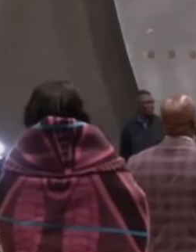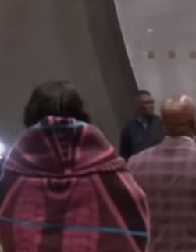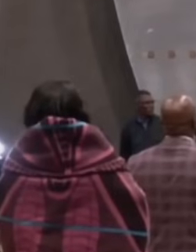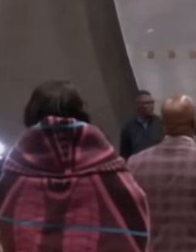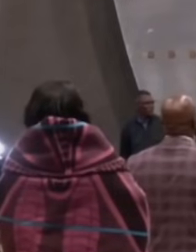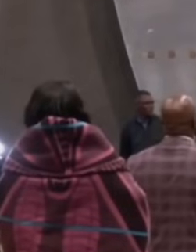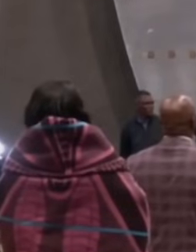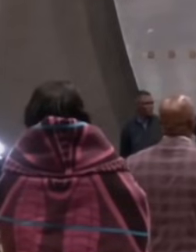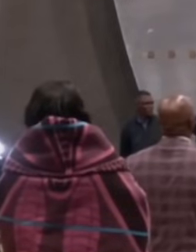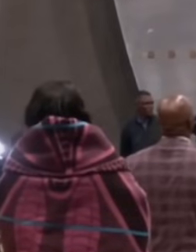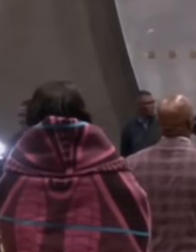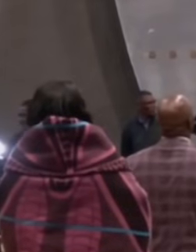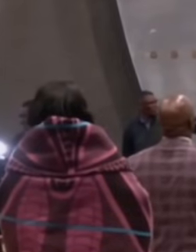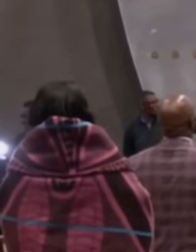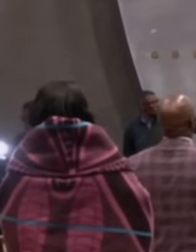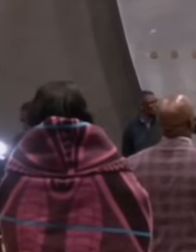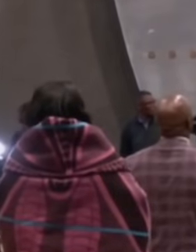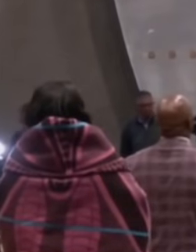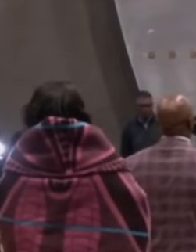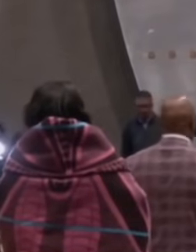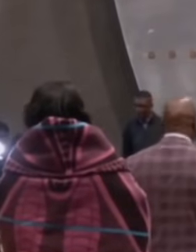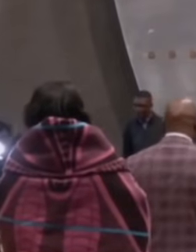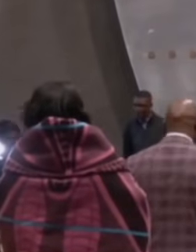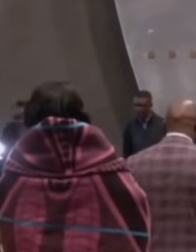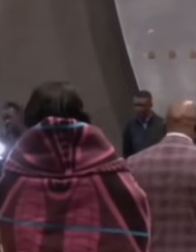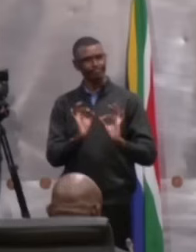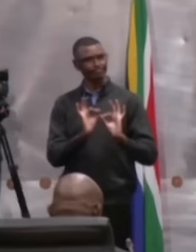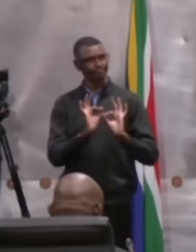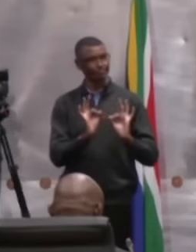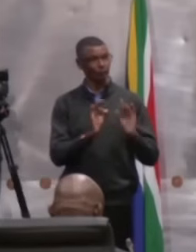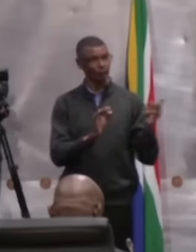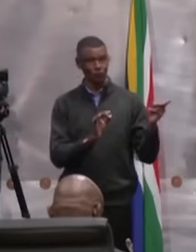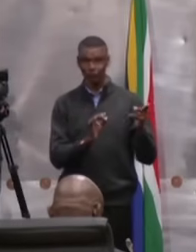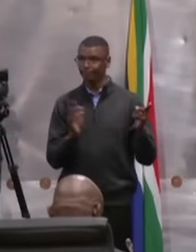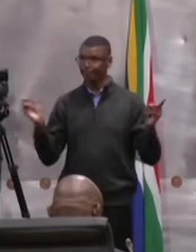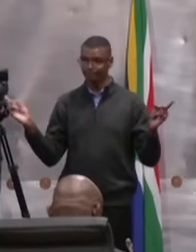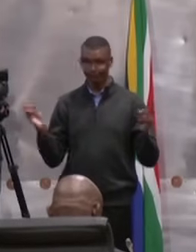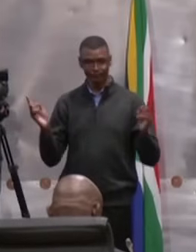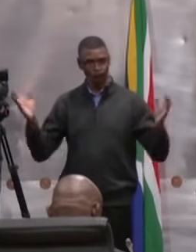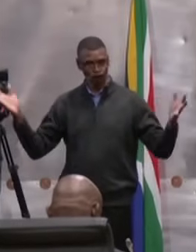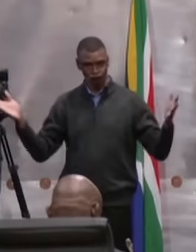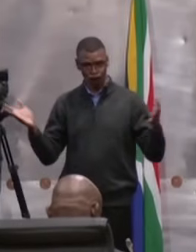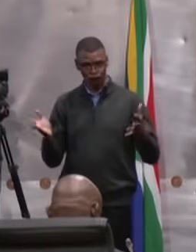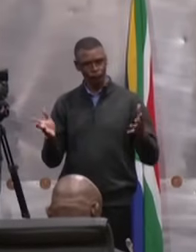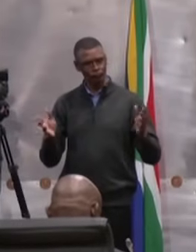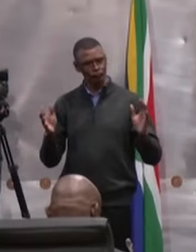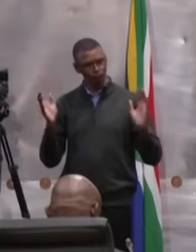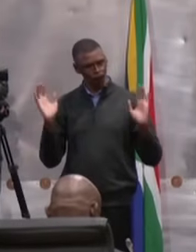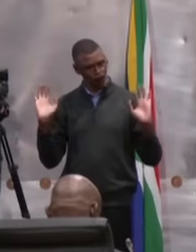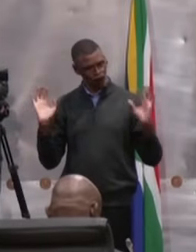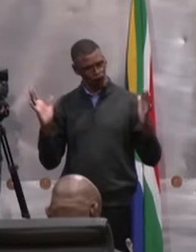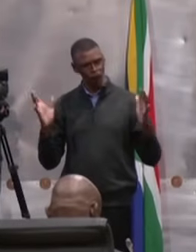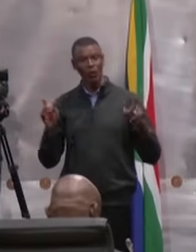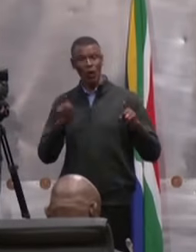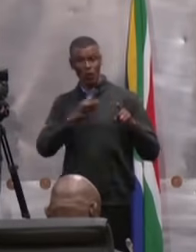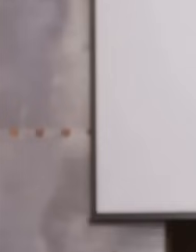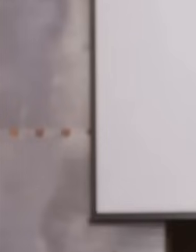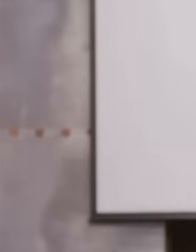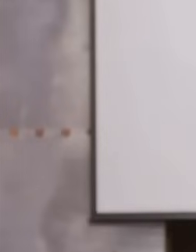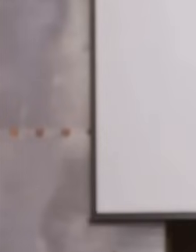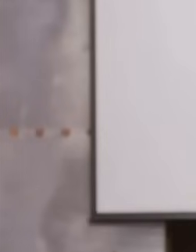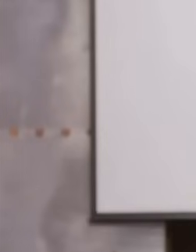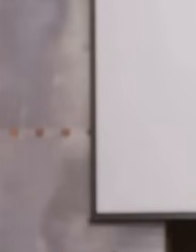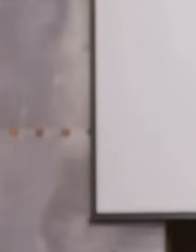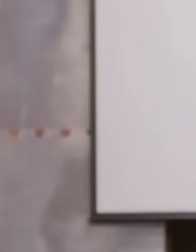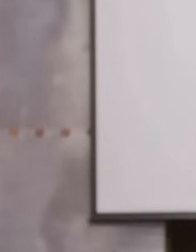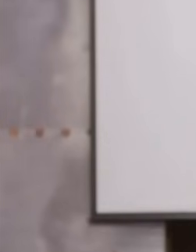die Vryheidsfront Plus en die Patriotic Alliance. In our engagement with the Vryheidsfront Plus, they came with two concept